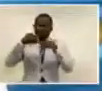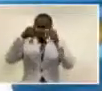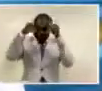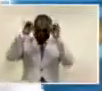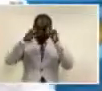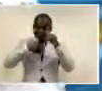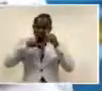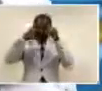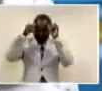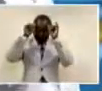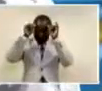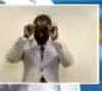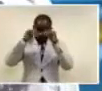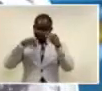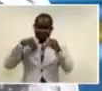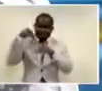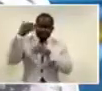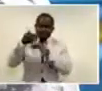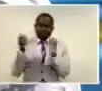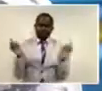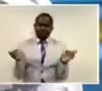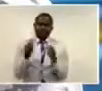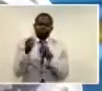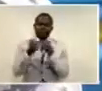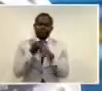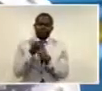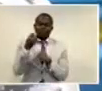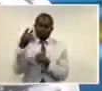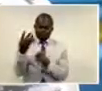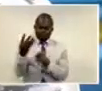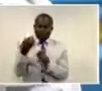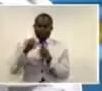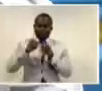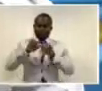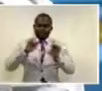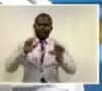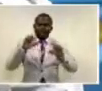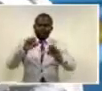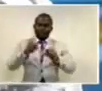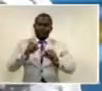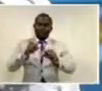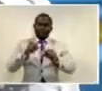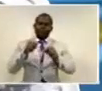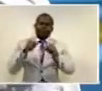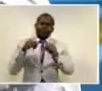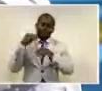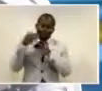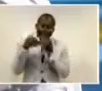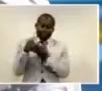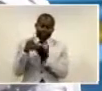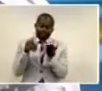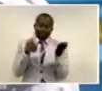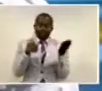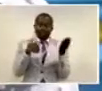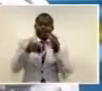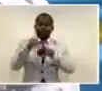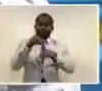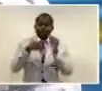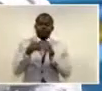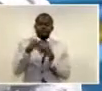ya Girinka. Yego. Nyorora imyaka ine nkajya nyibanguriza ikanga gufata. Bukeye rero nza